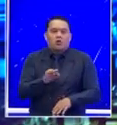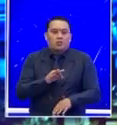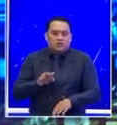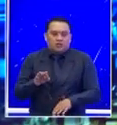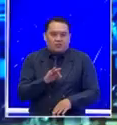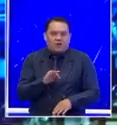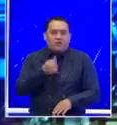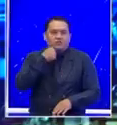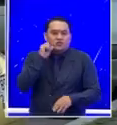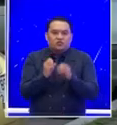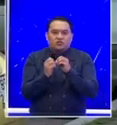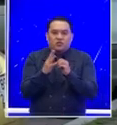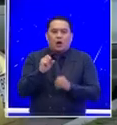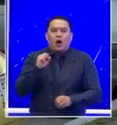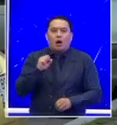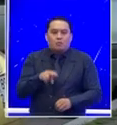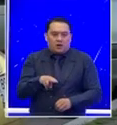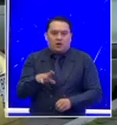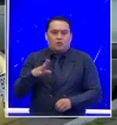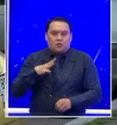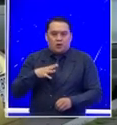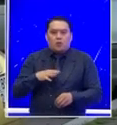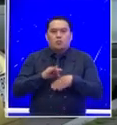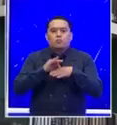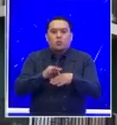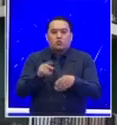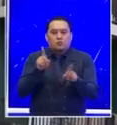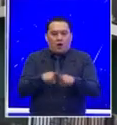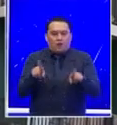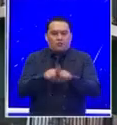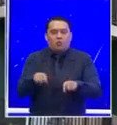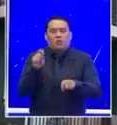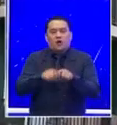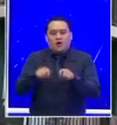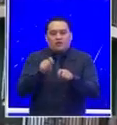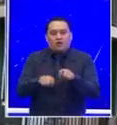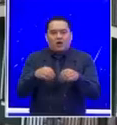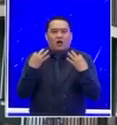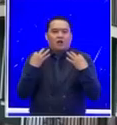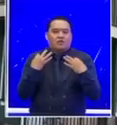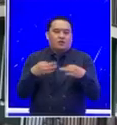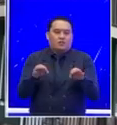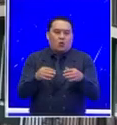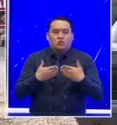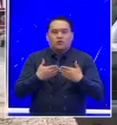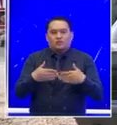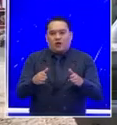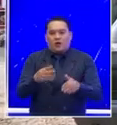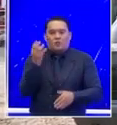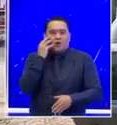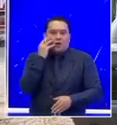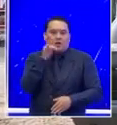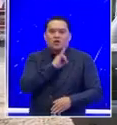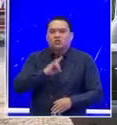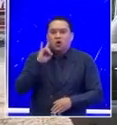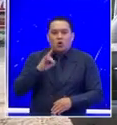Алматинской области. Вчера, 14 апреля, после проведения повторных анализов, выписана беременная жительница жилого комплекса,